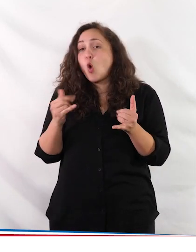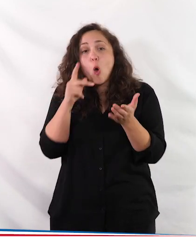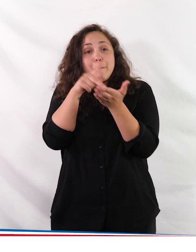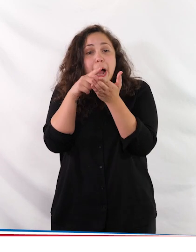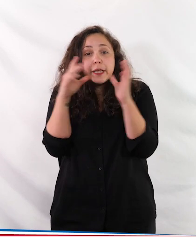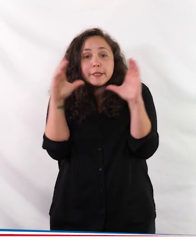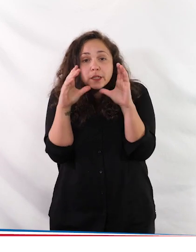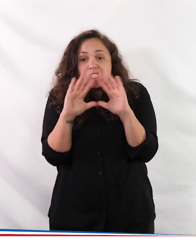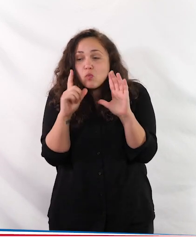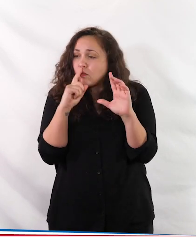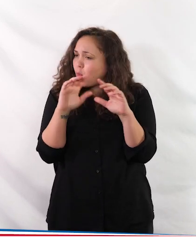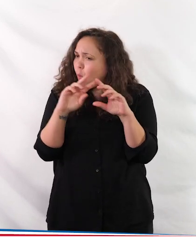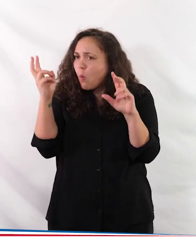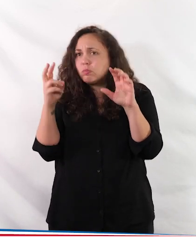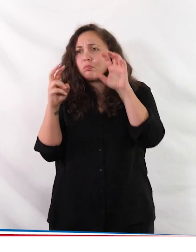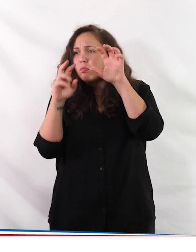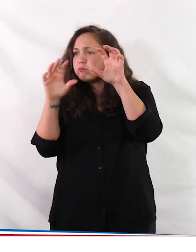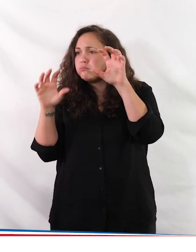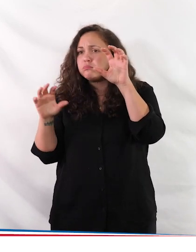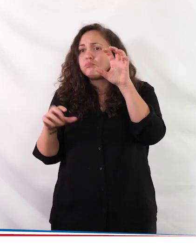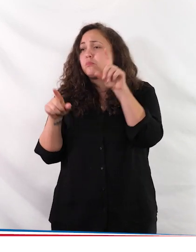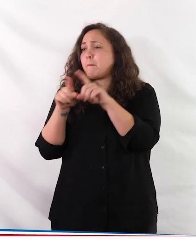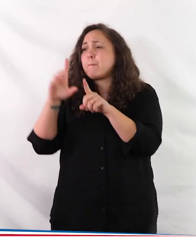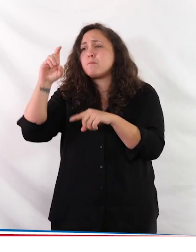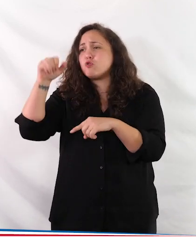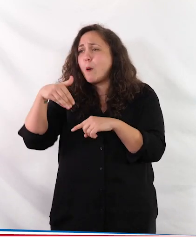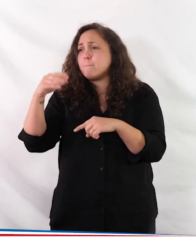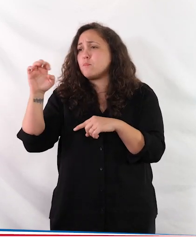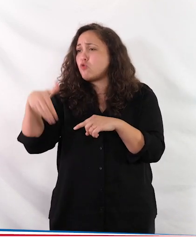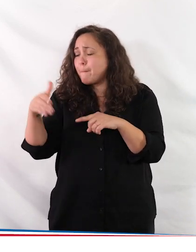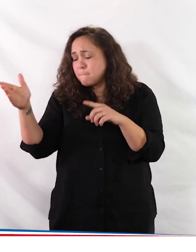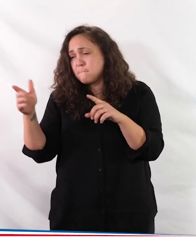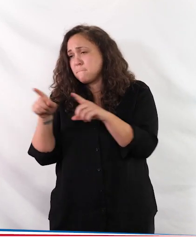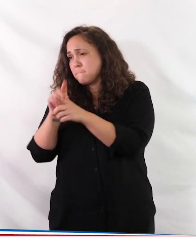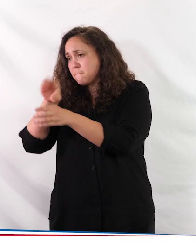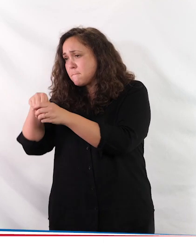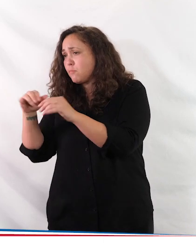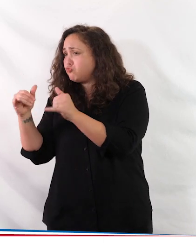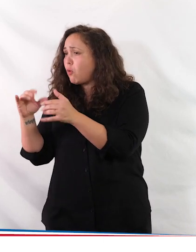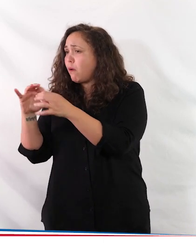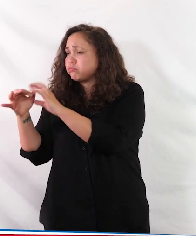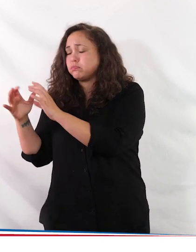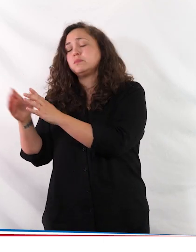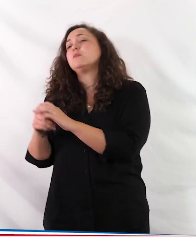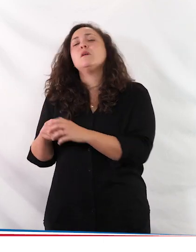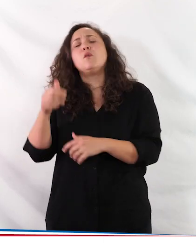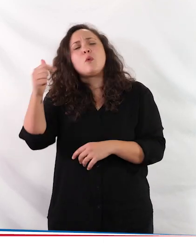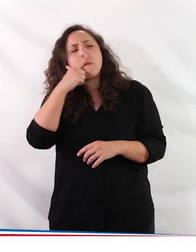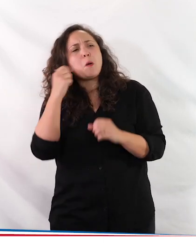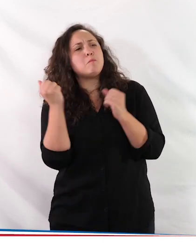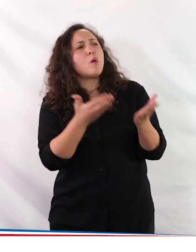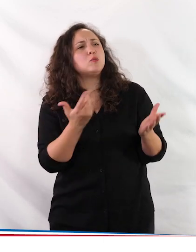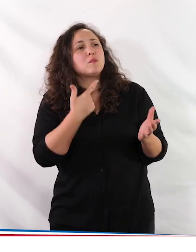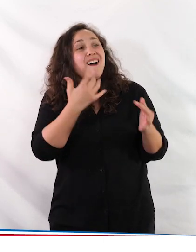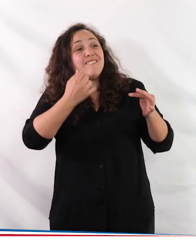sait, les Jeux ne vont pas avoir lieu qu'à Paris. Bien sûr. Il y a notamment sur les territoires d'outre-mer. Qu'est-ce que vous proposerez